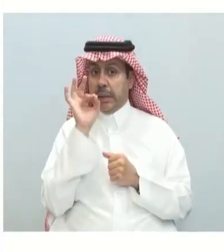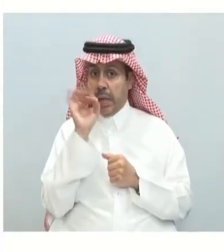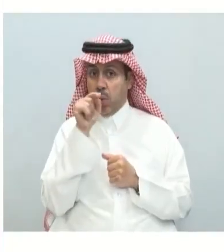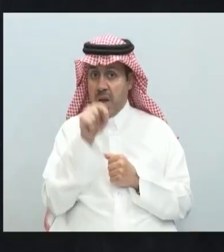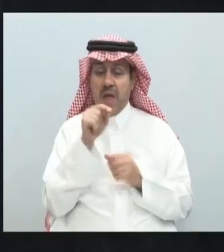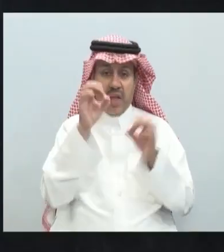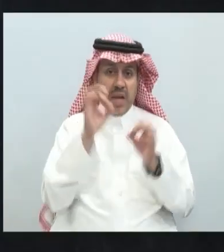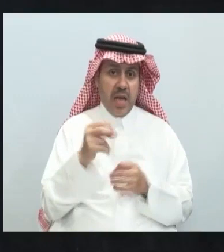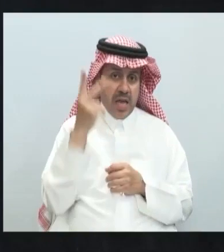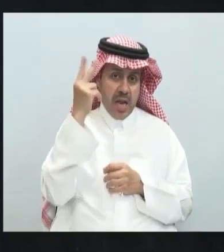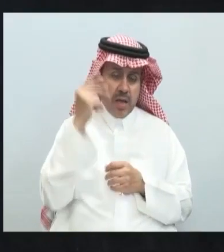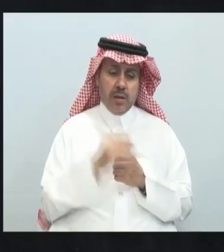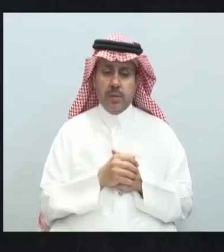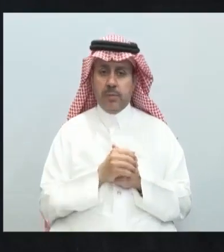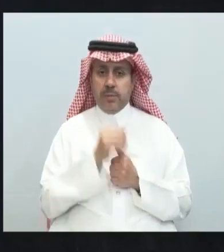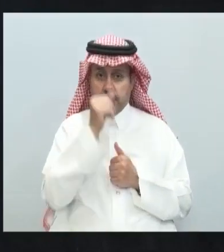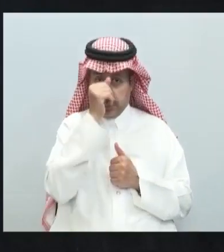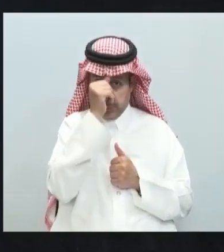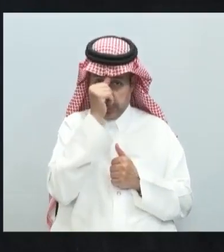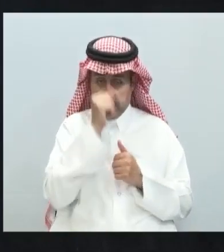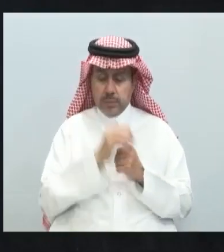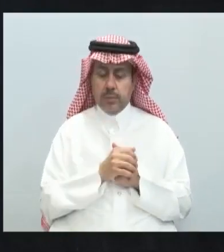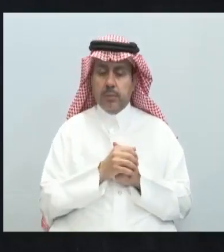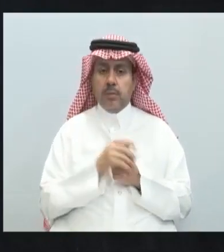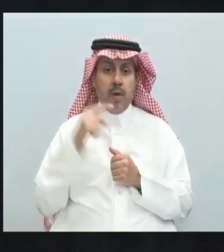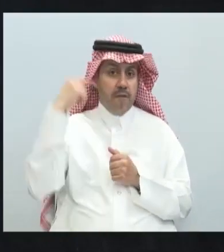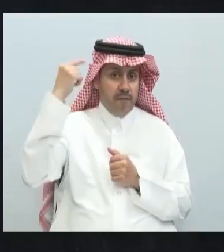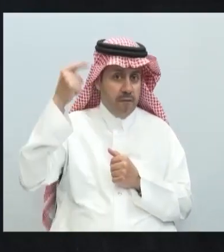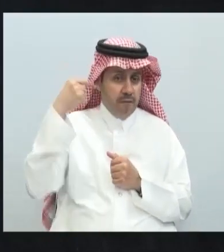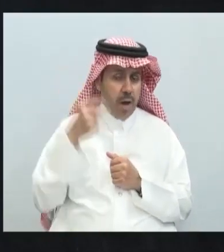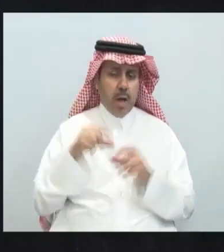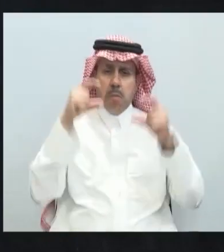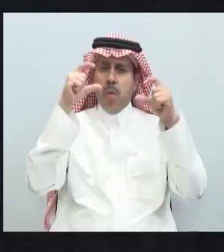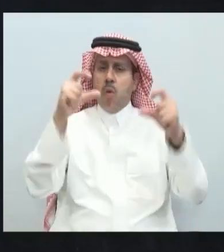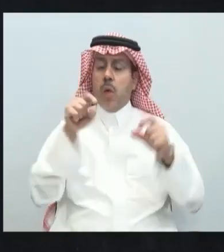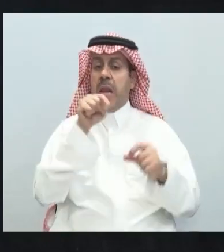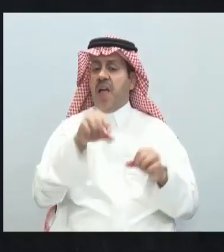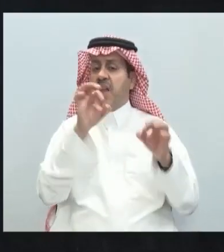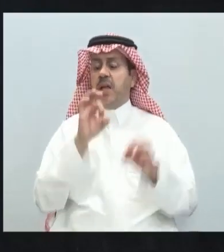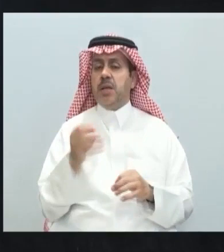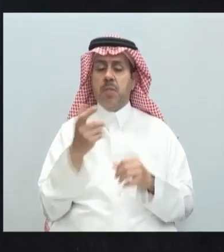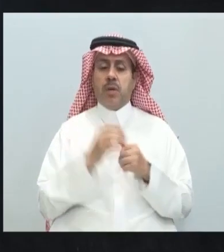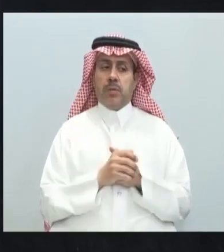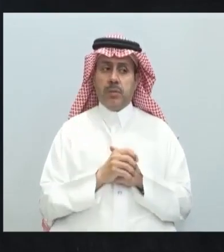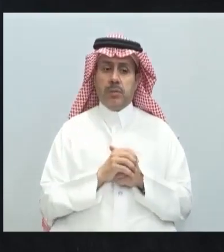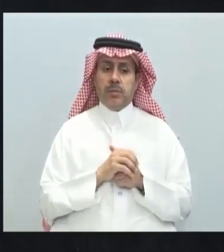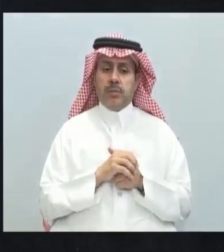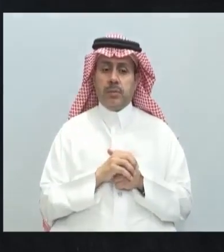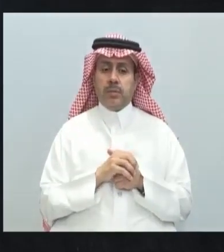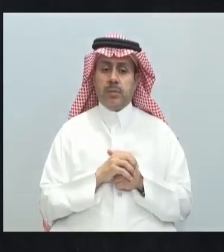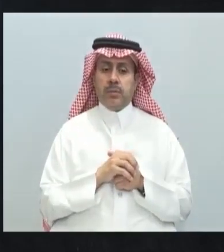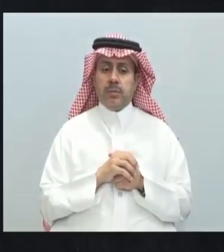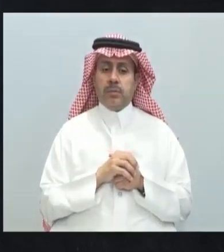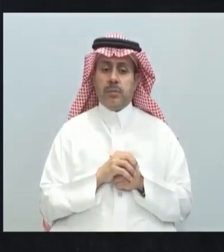واياكم لهاتين الايتين ما الموضوع في رايكم ونظر ايها الطلاب المناسب لهاتين